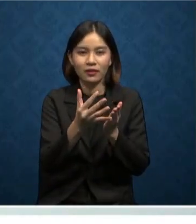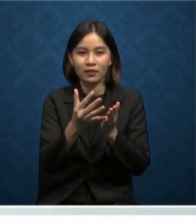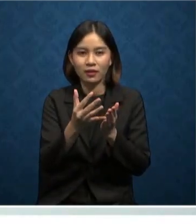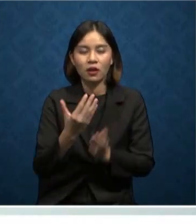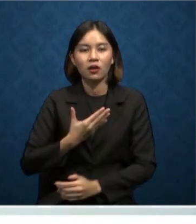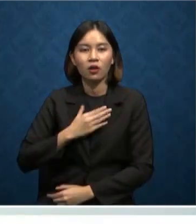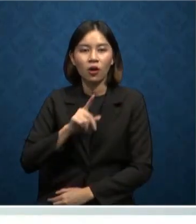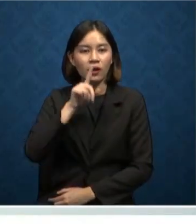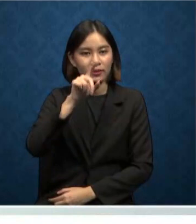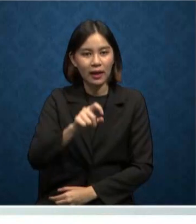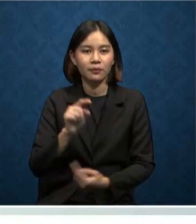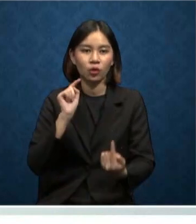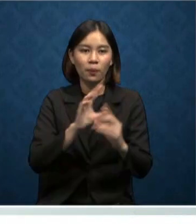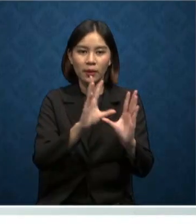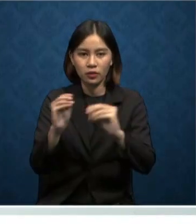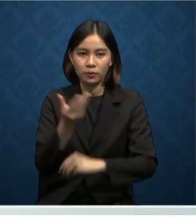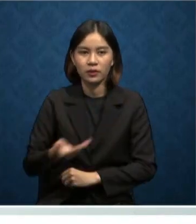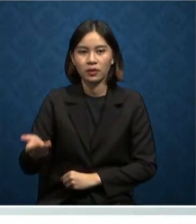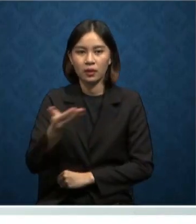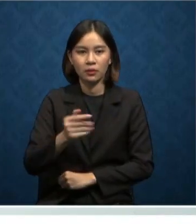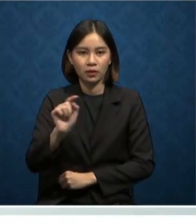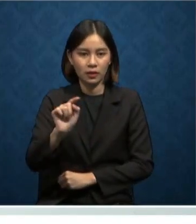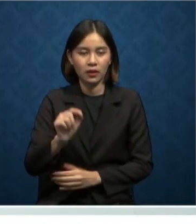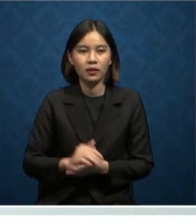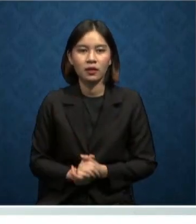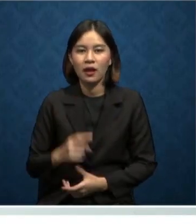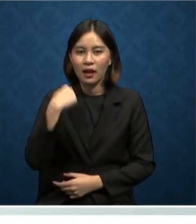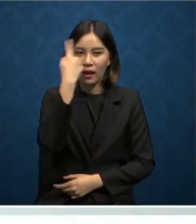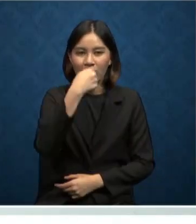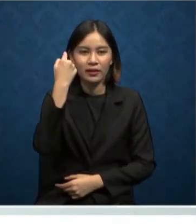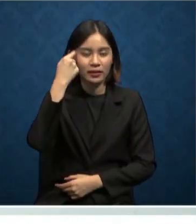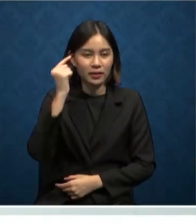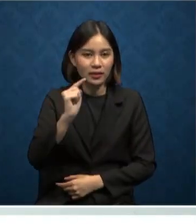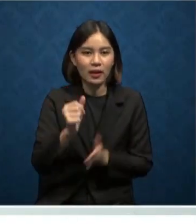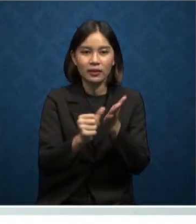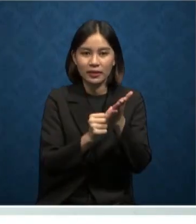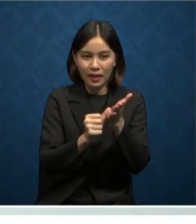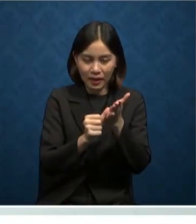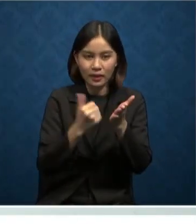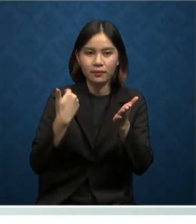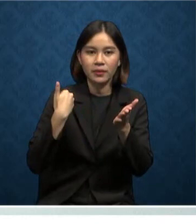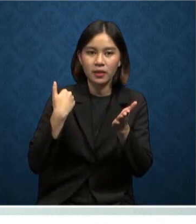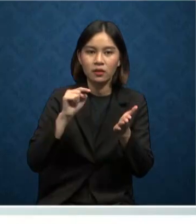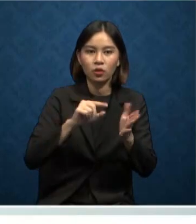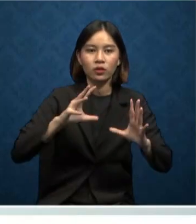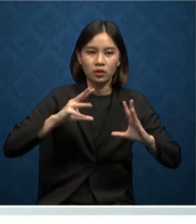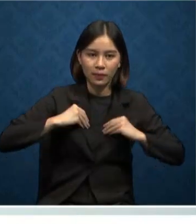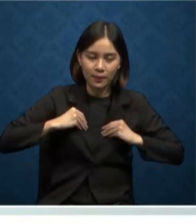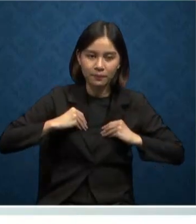ผมขอถามมติที่ประชุมนะครับผู้ใดเห็นควรให้มีการแก้ไขกดปุ่มเ